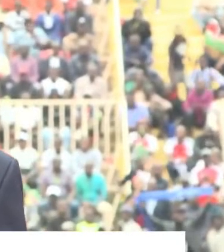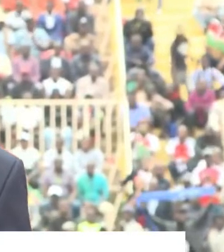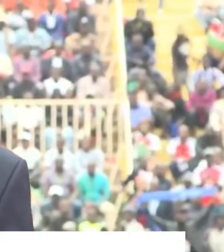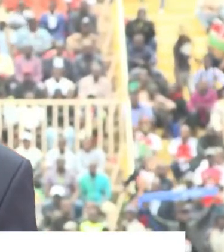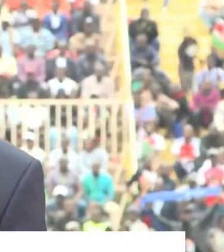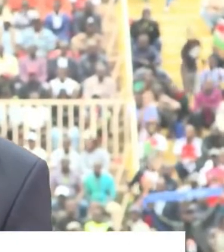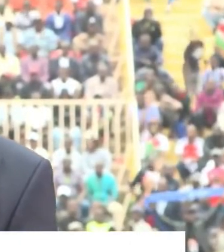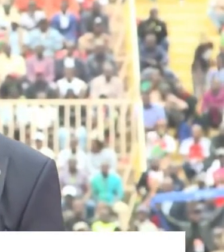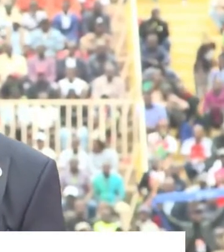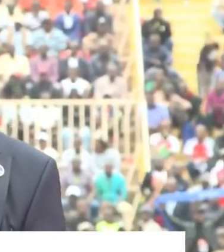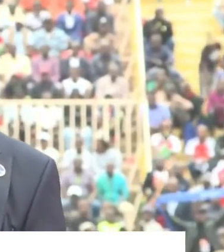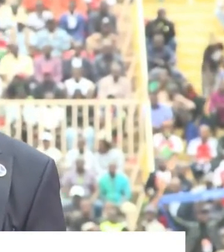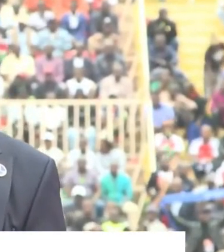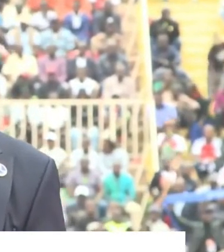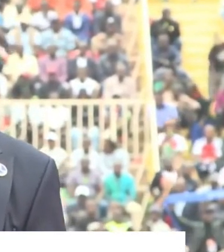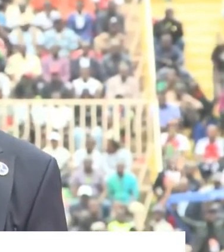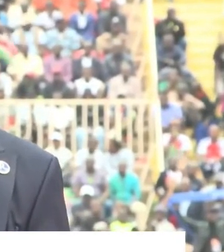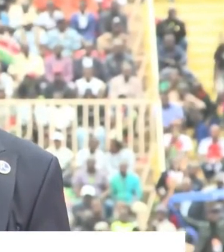Sawa.